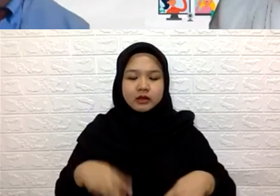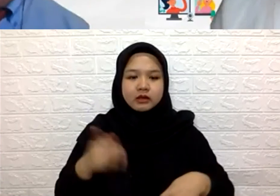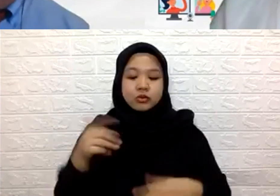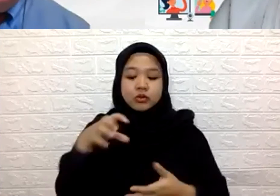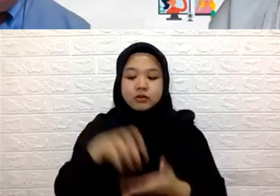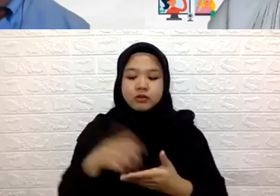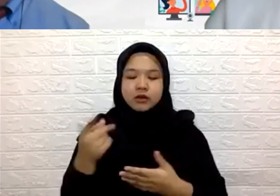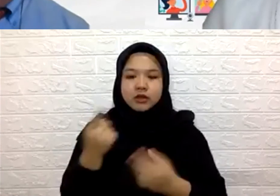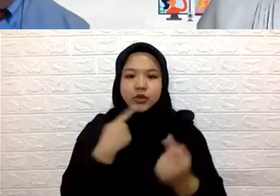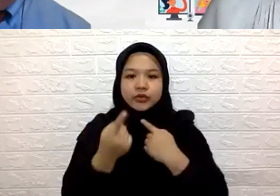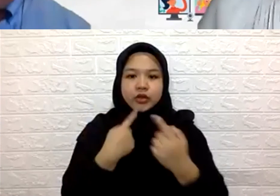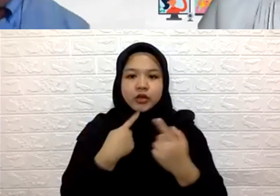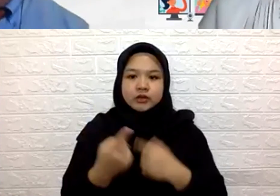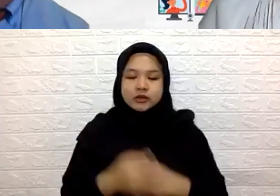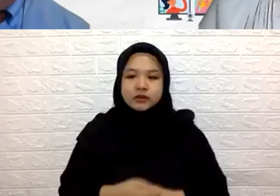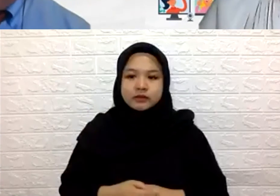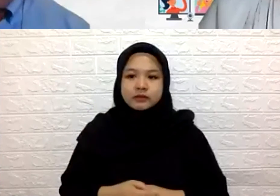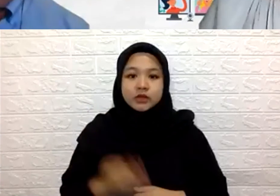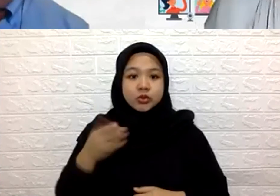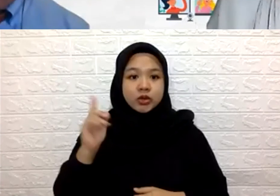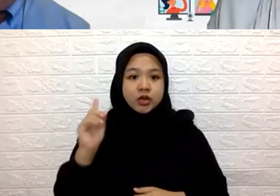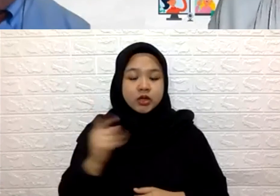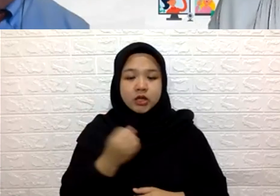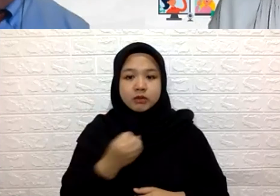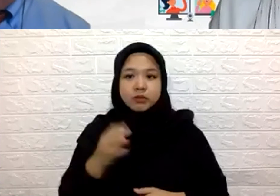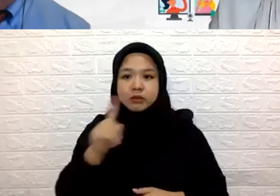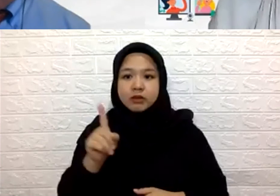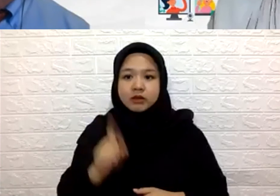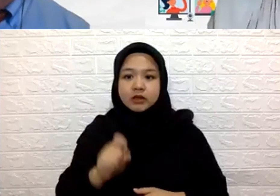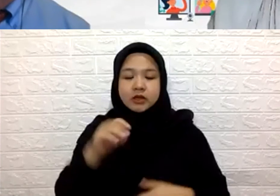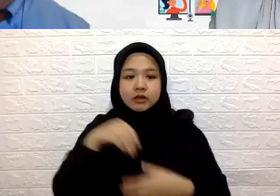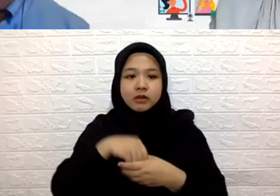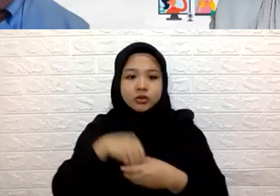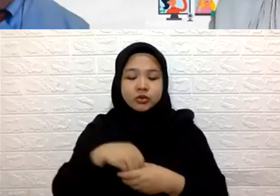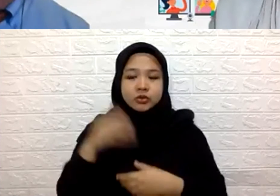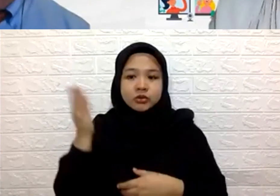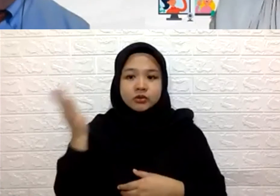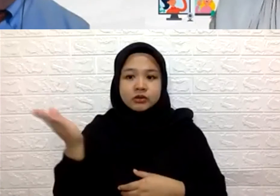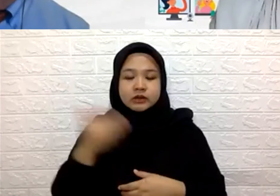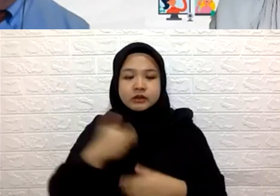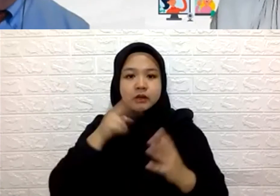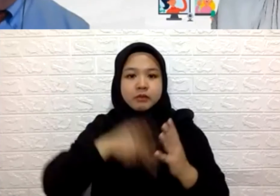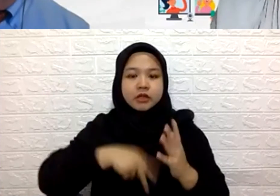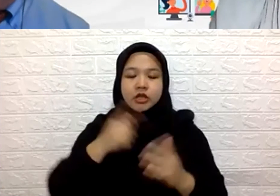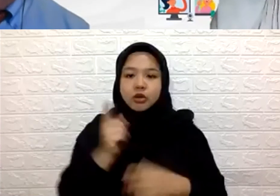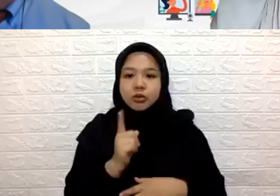kita berkonsultasi. Di sini sudah ada beberapa pertanyaan yang masuk. Saya bacakan